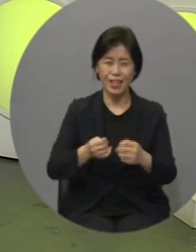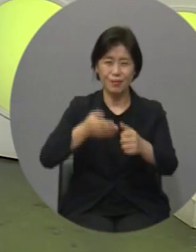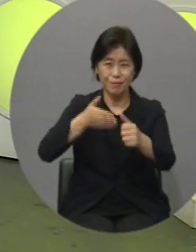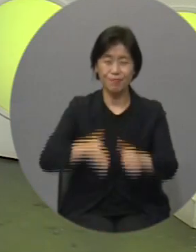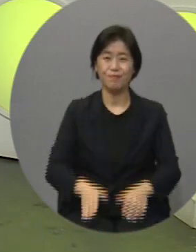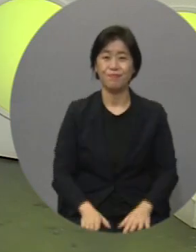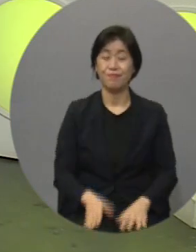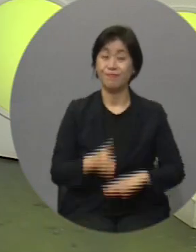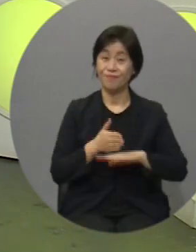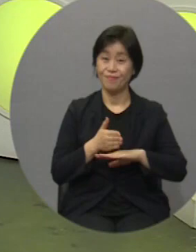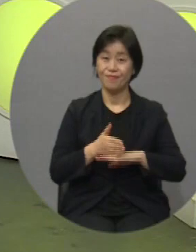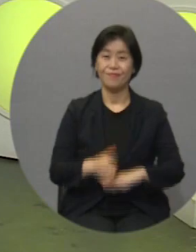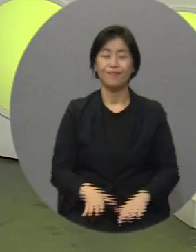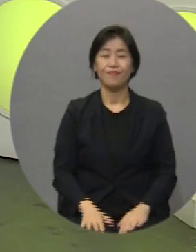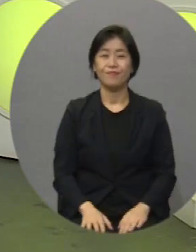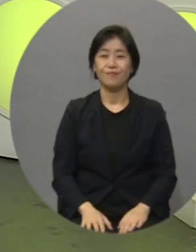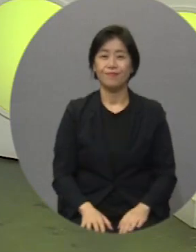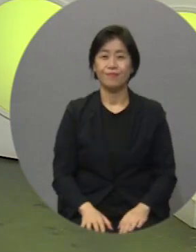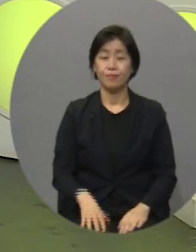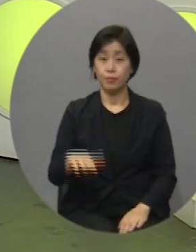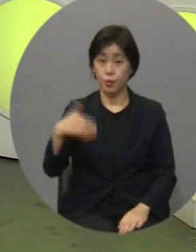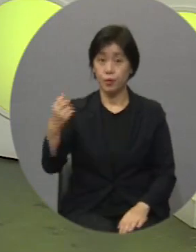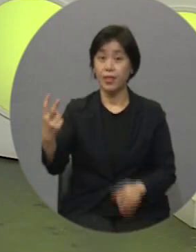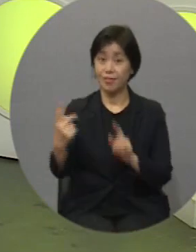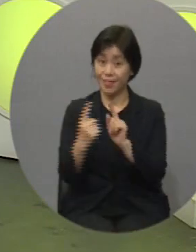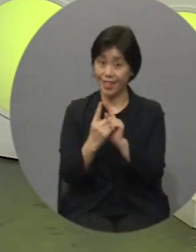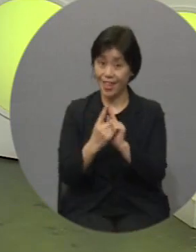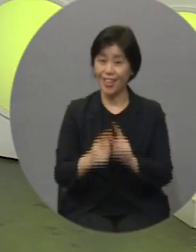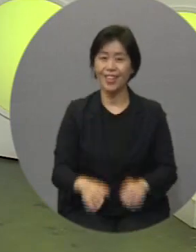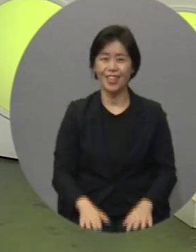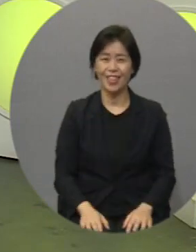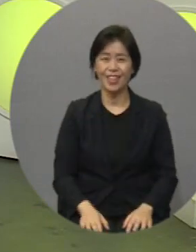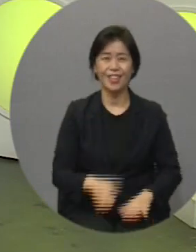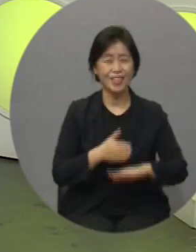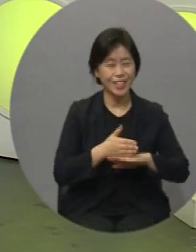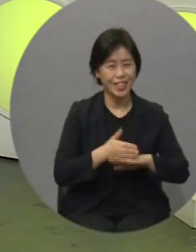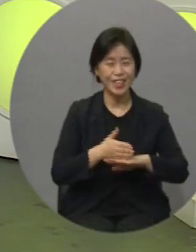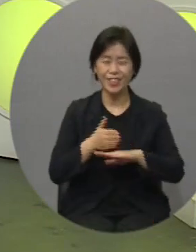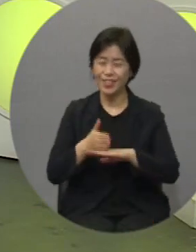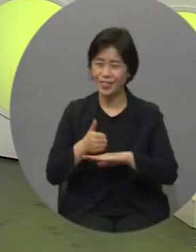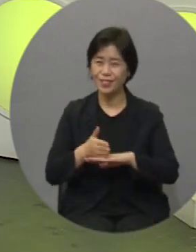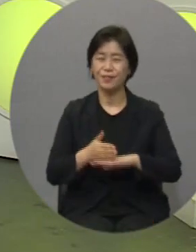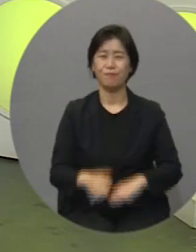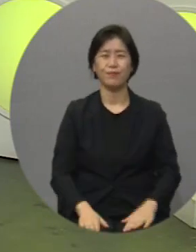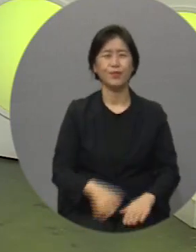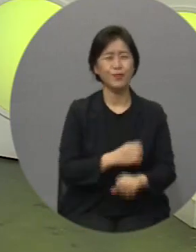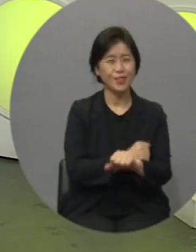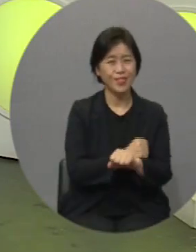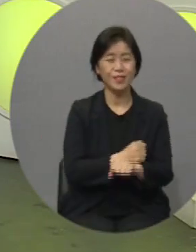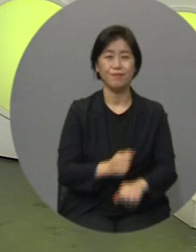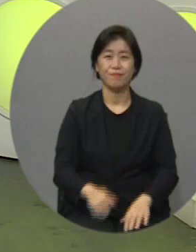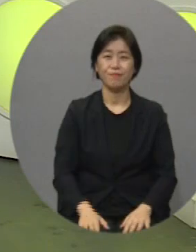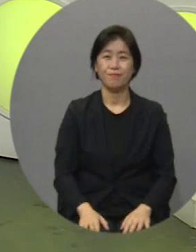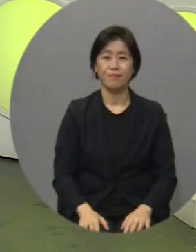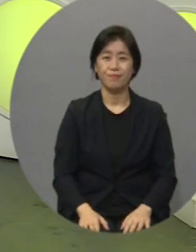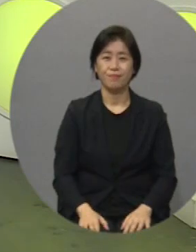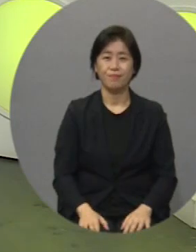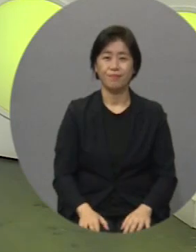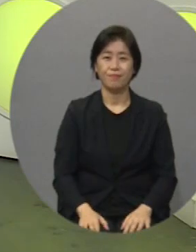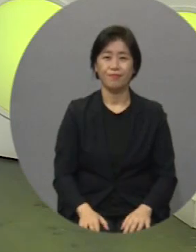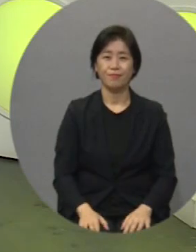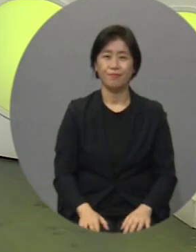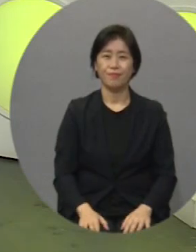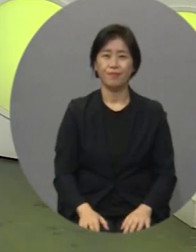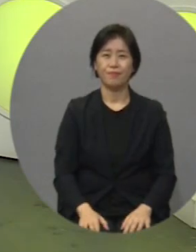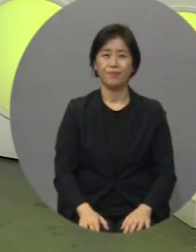감사합니다. 자, 아이고. 그러면은 다음에 또 뵙도록 하고요. 네. 네. 자, 네. 예. 아유, 고생하셨어요. 예. 예. 예. 자,